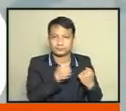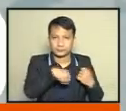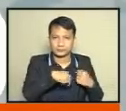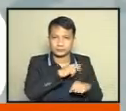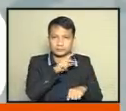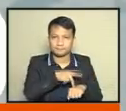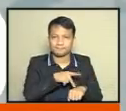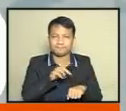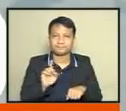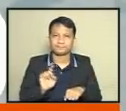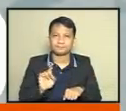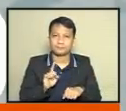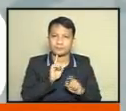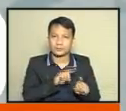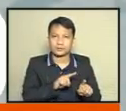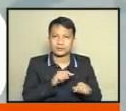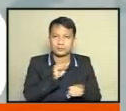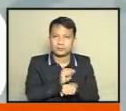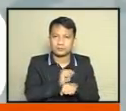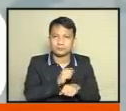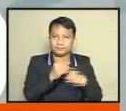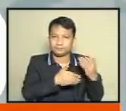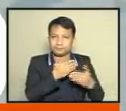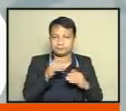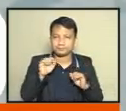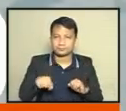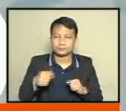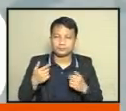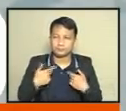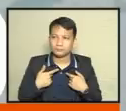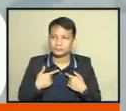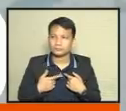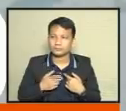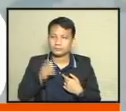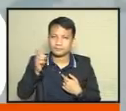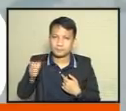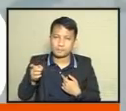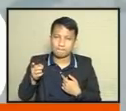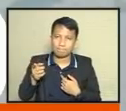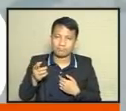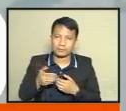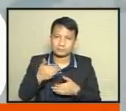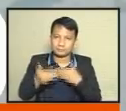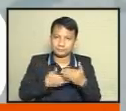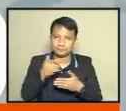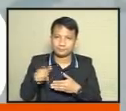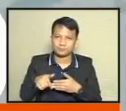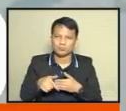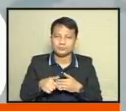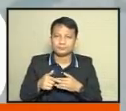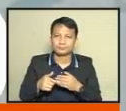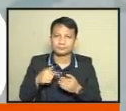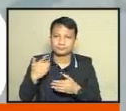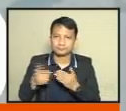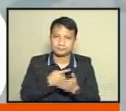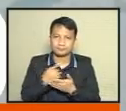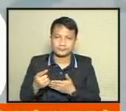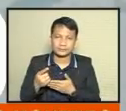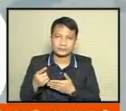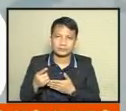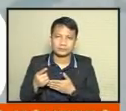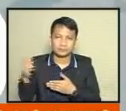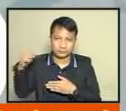agency dito sa Pilipinas at tinatrabaho na po nila. Ganito po mangyayari. Ilalakad po namin by next week at the